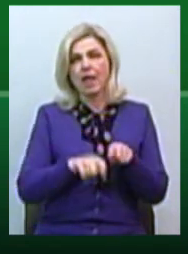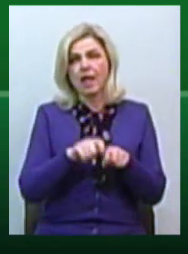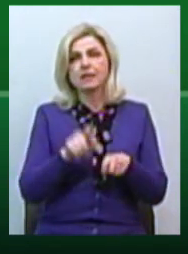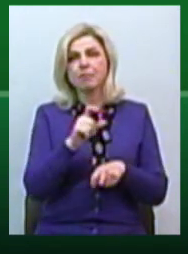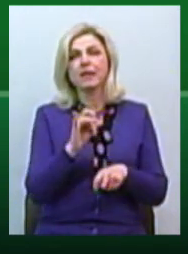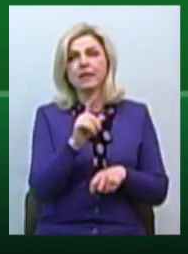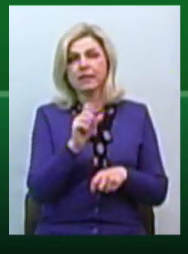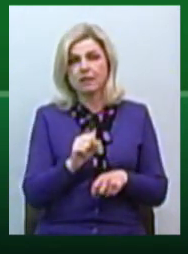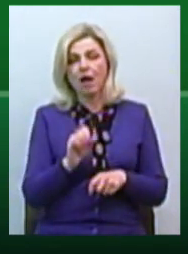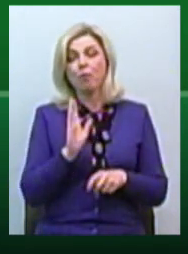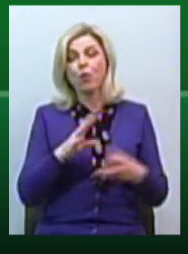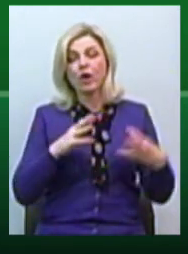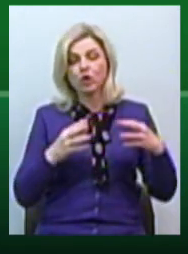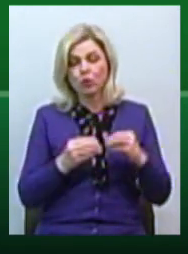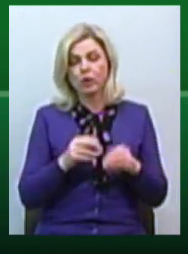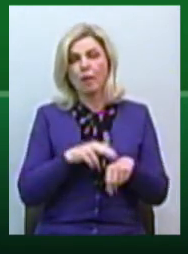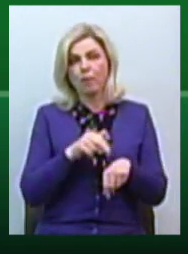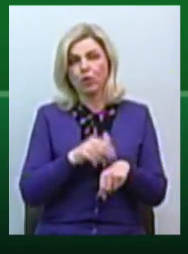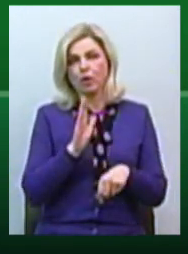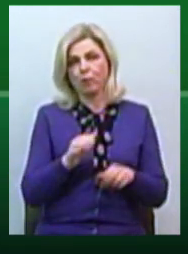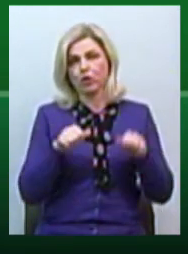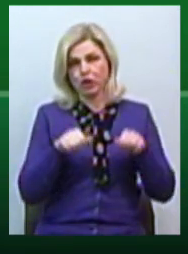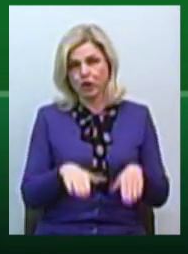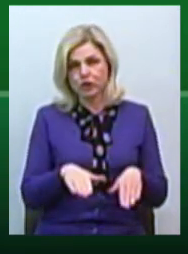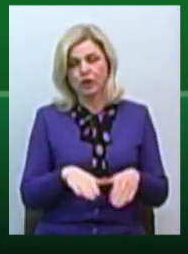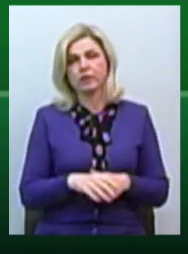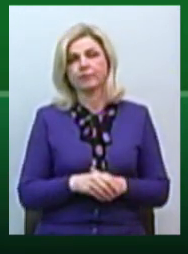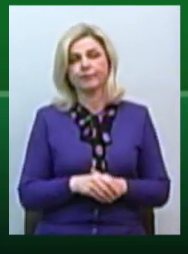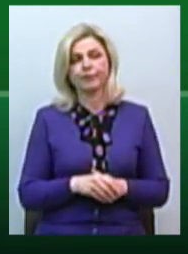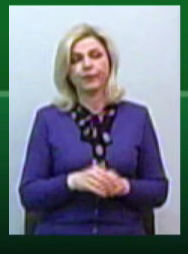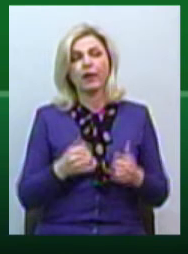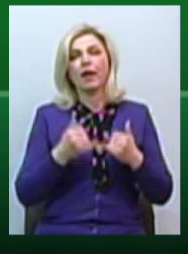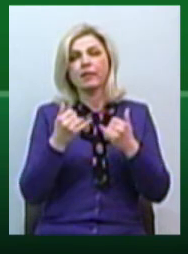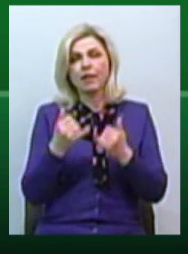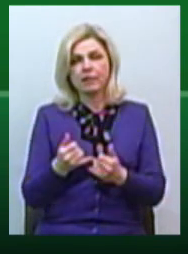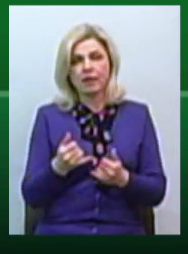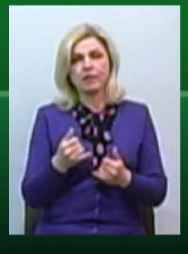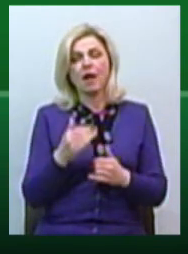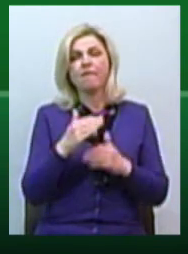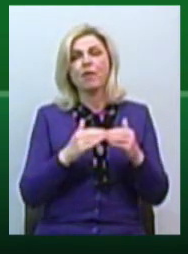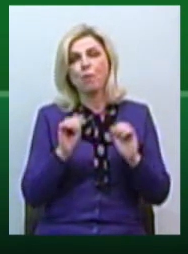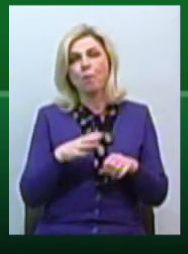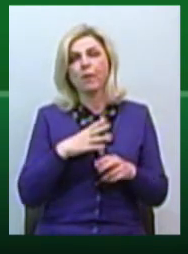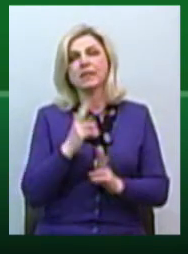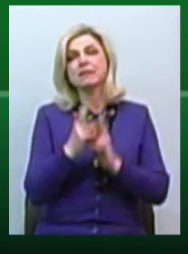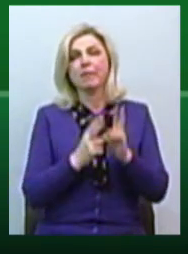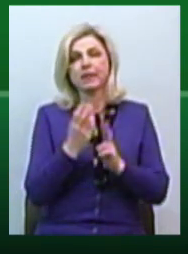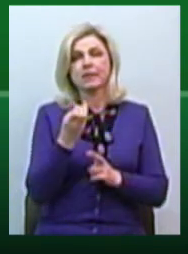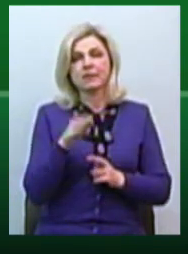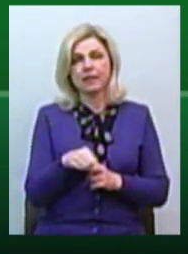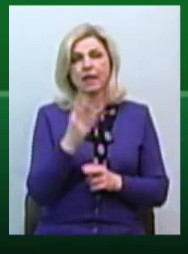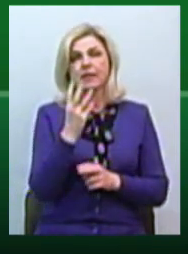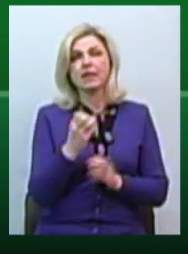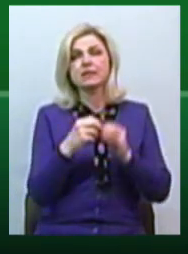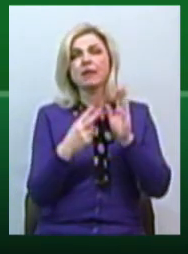за результатами яких поліцейські прийматимуть подальші рішення, зокрема надання події додаткової кваліфікації за статтею 317